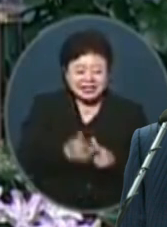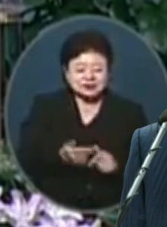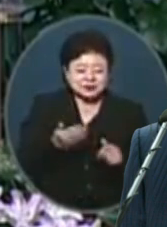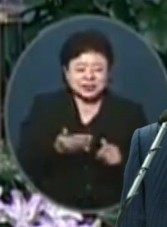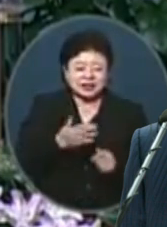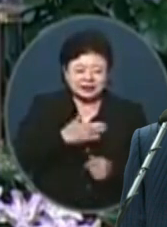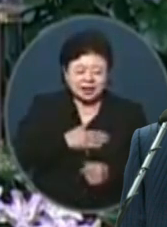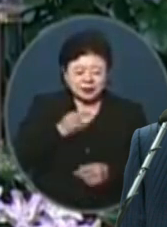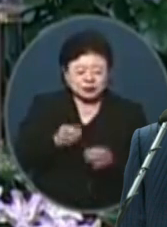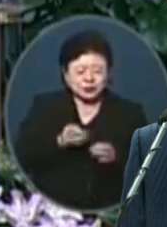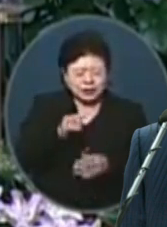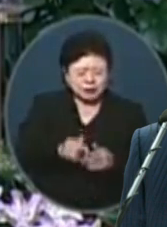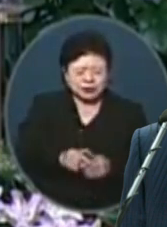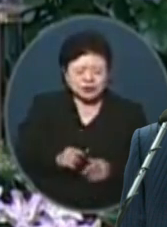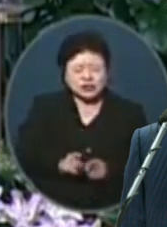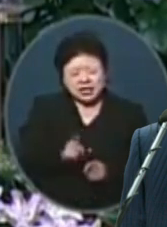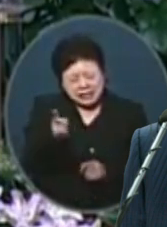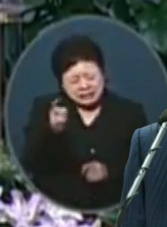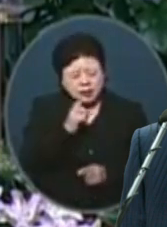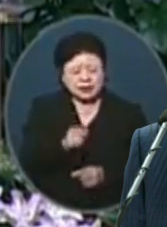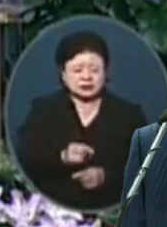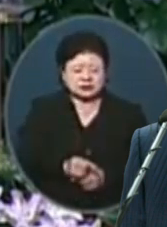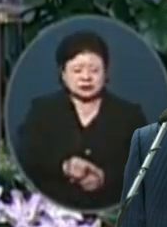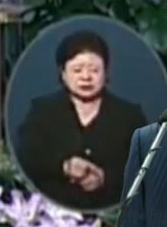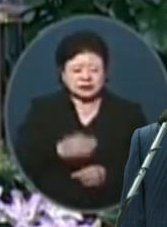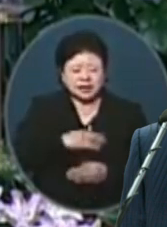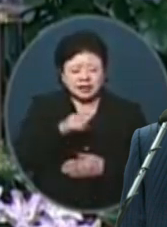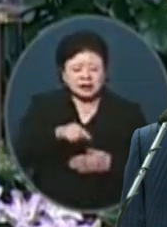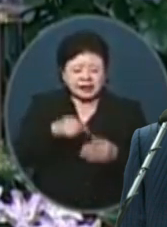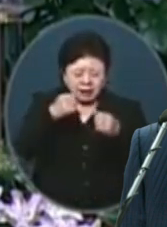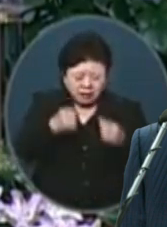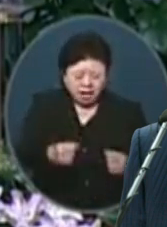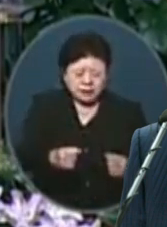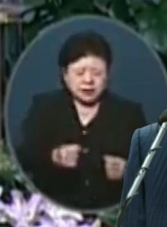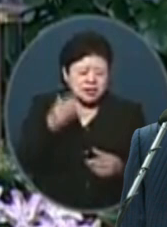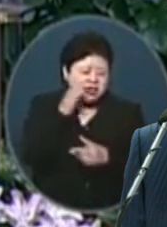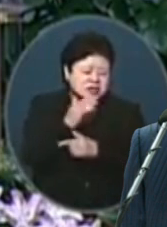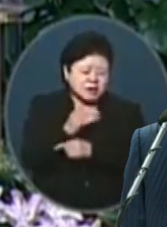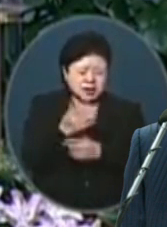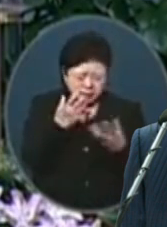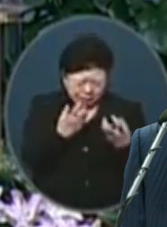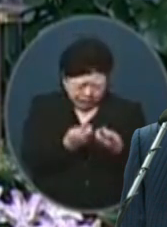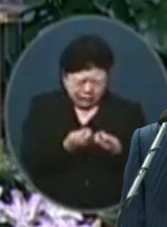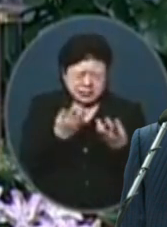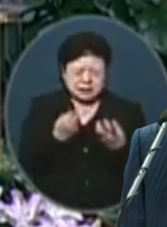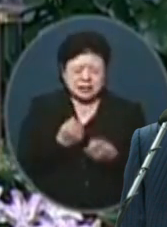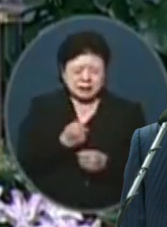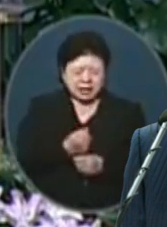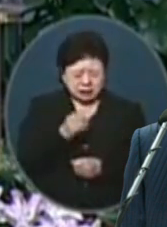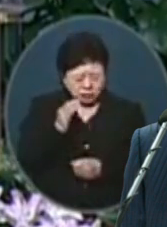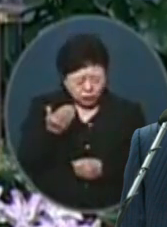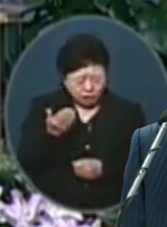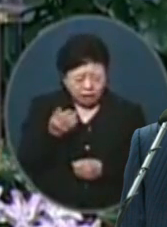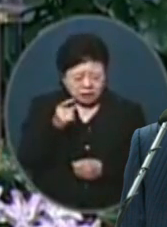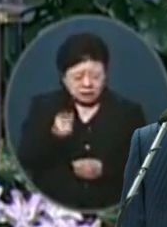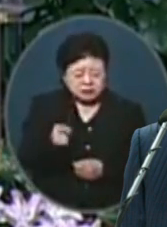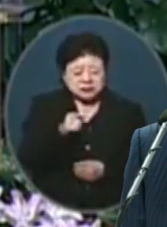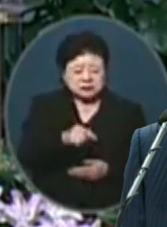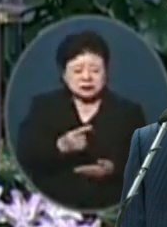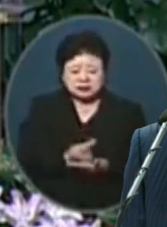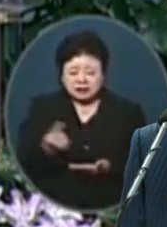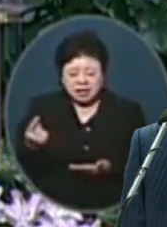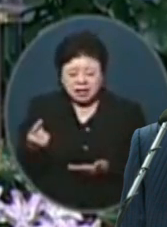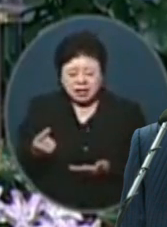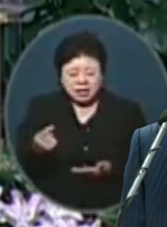예수님께서는 나는 포도나무요 너희는 가지라 그가 내 안에 내가 그 안에 그하면 사람이 열매를 많이 맺나니 나를